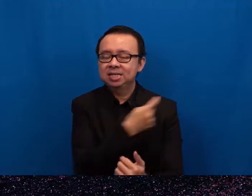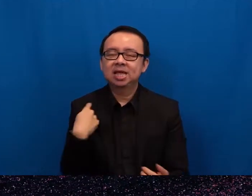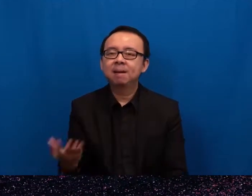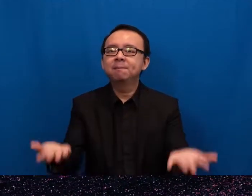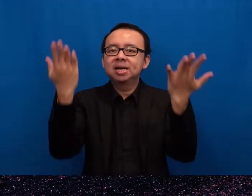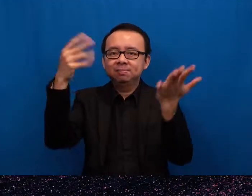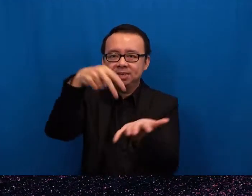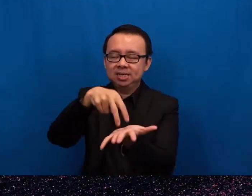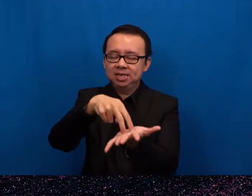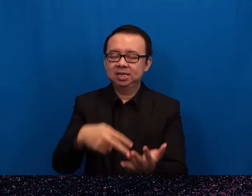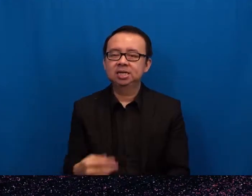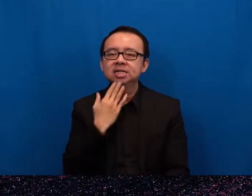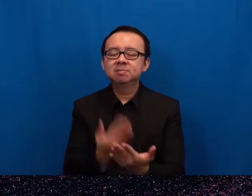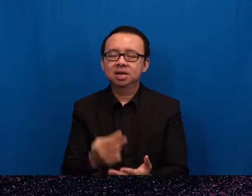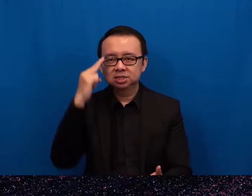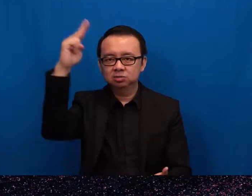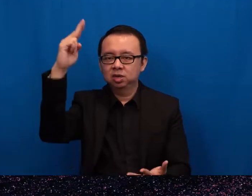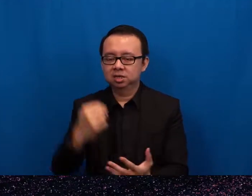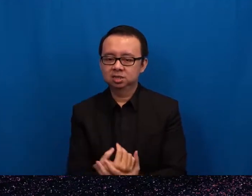lebih lagi. Terima kasih Tuhan.